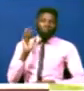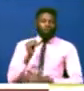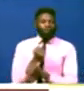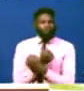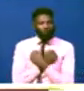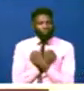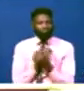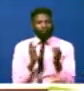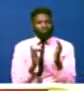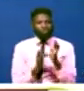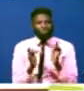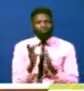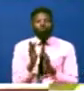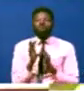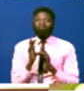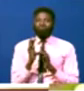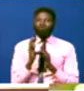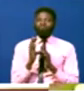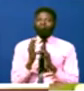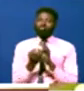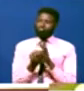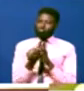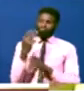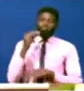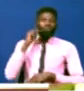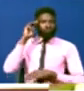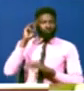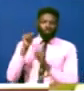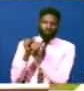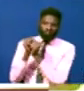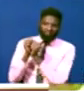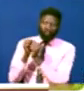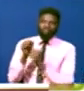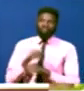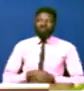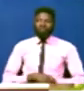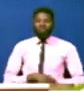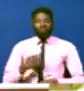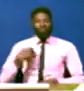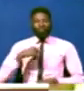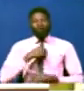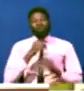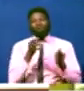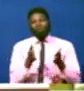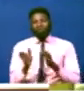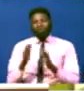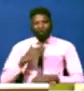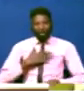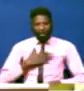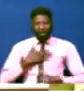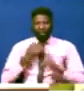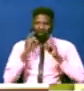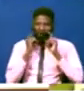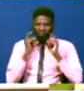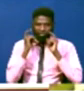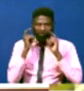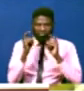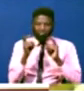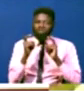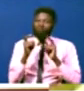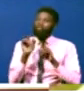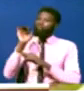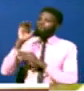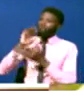grow into maturity with Him. It offers us a chance to repent our sins, carry out an introspection, you know, as